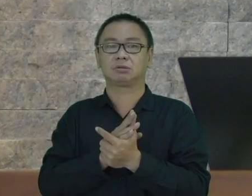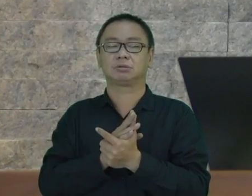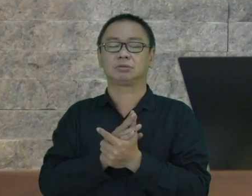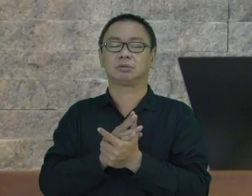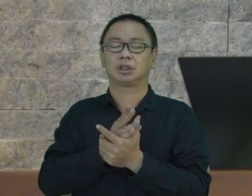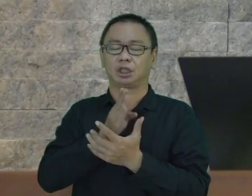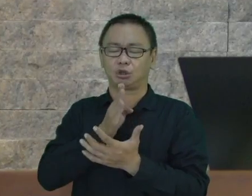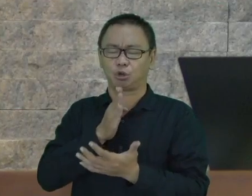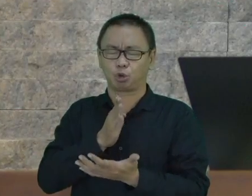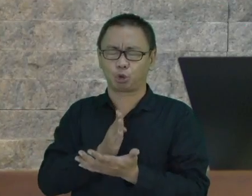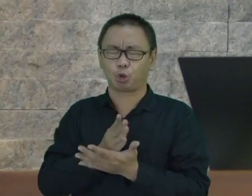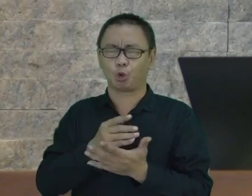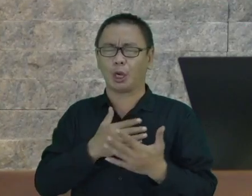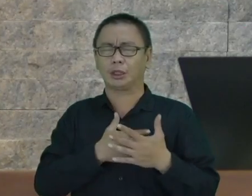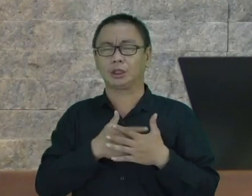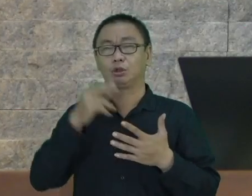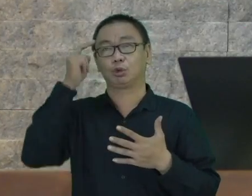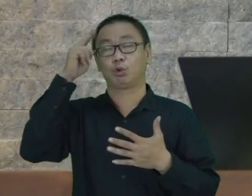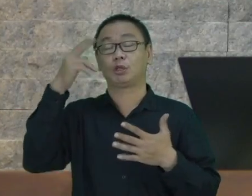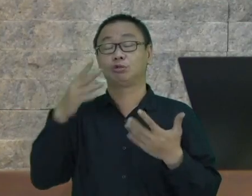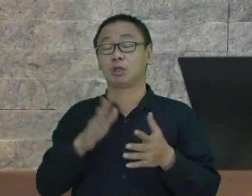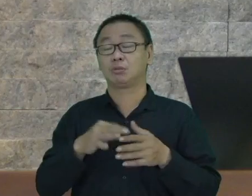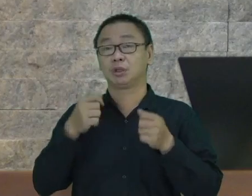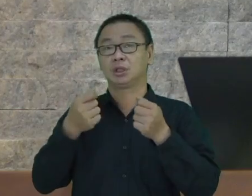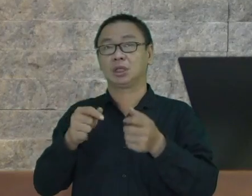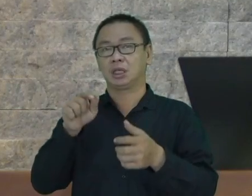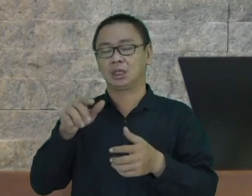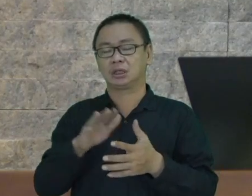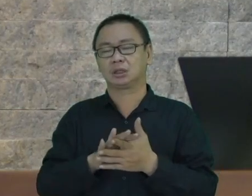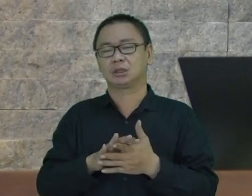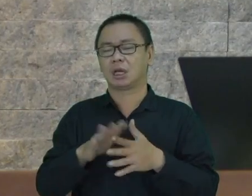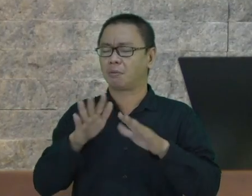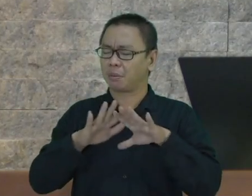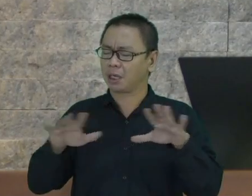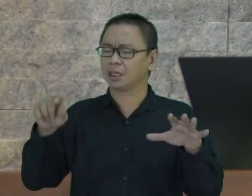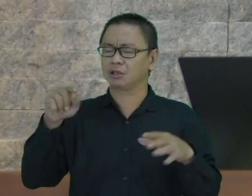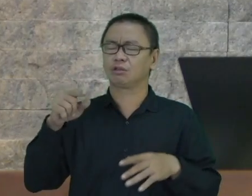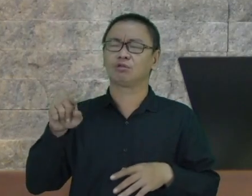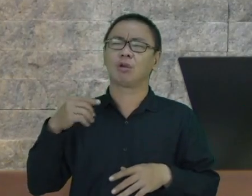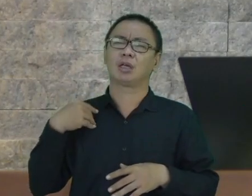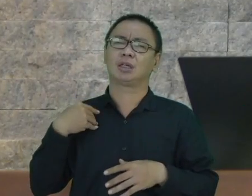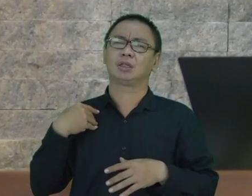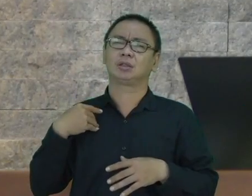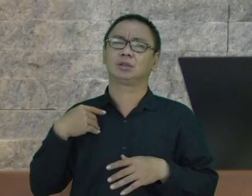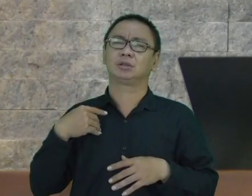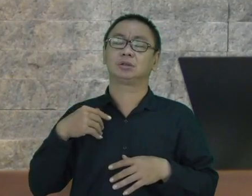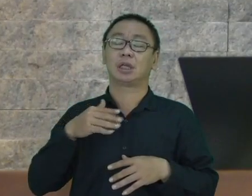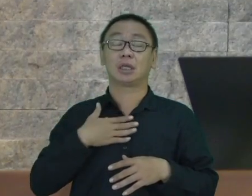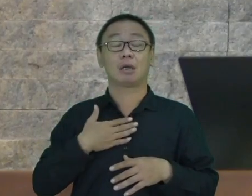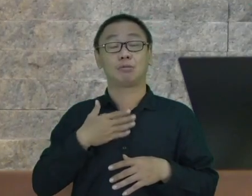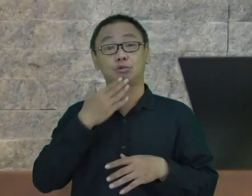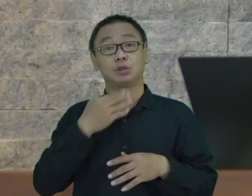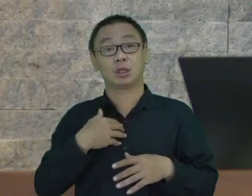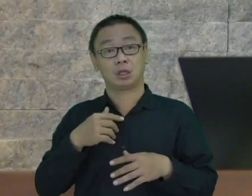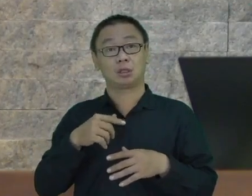Bahwa Tuhan sudah memberikan itu kepada kita. Ya, saya yakini damai itu ada. Dan setelah saya miliki itu,